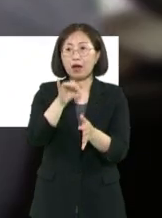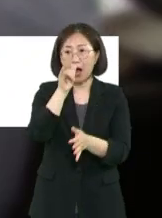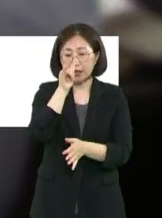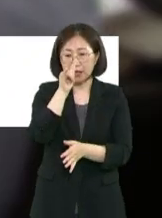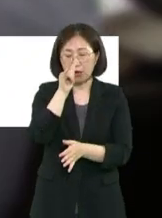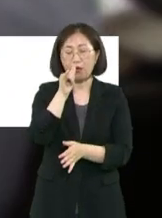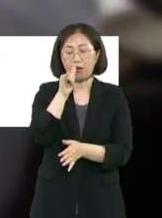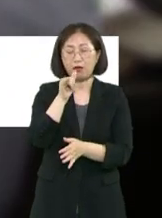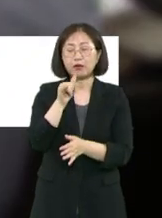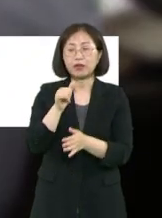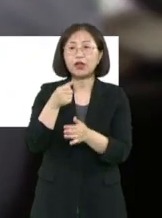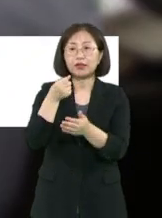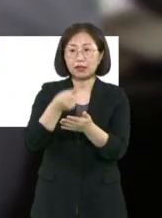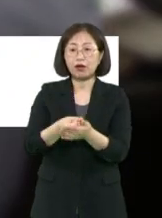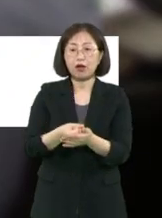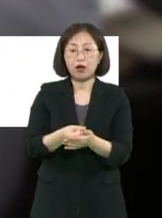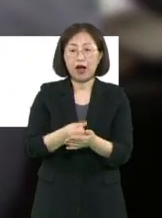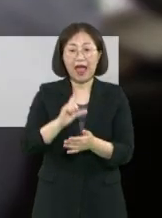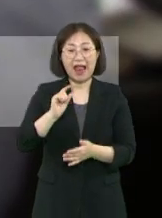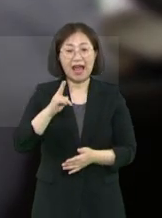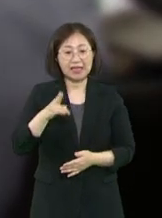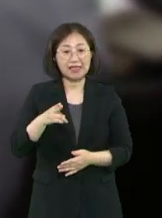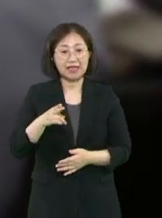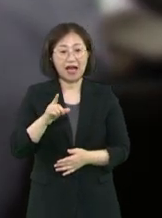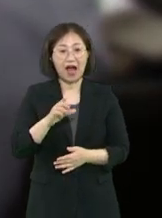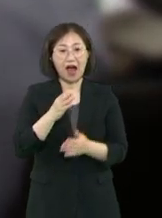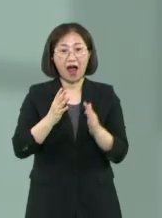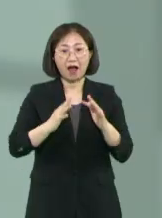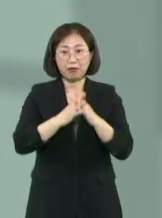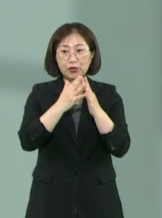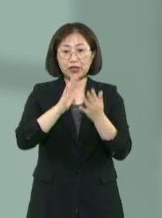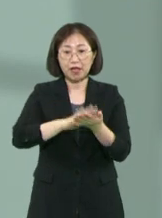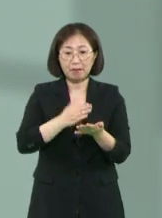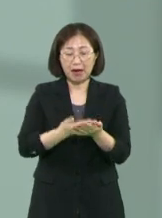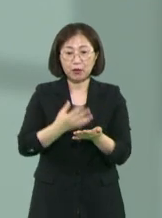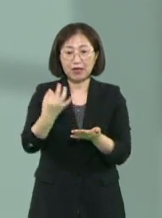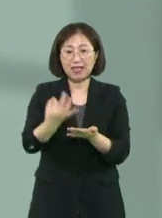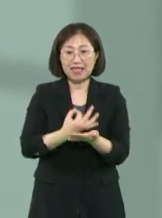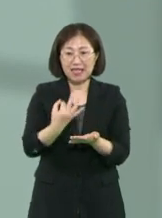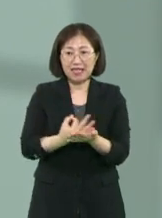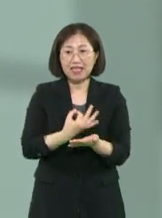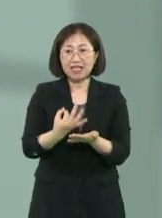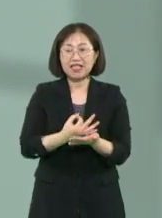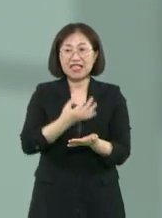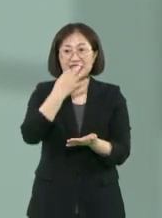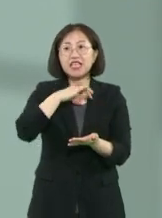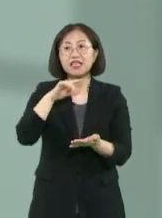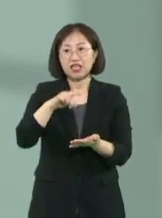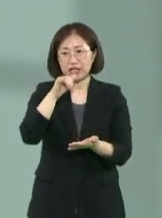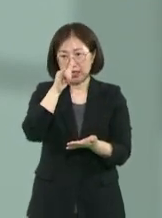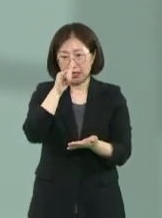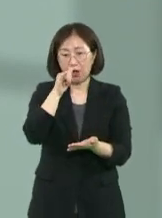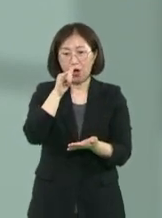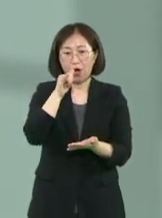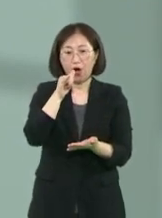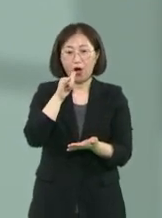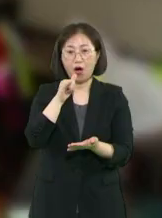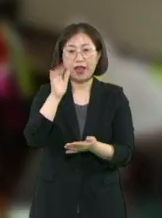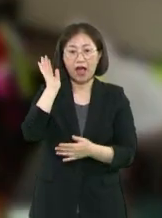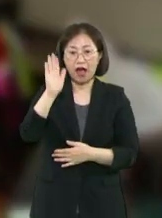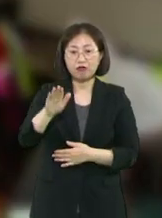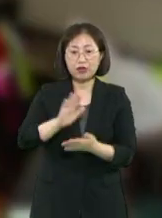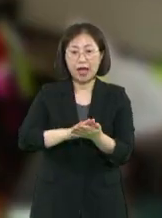판단해 이같이 결정했으며 LH가 행복도시 개발을 통해 얻거나 얻을 이익이 수천억 원에 이를 것으로 보여